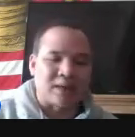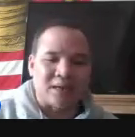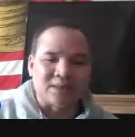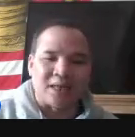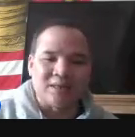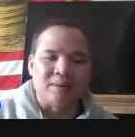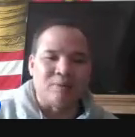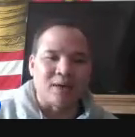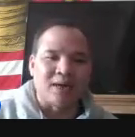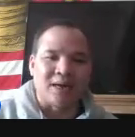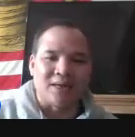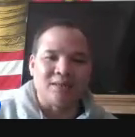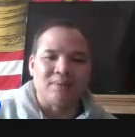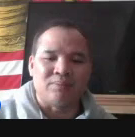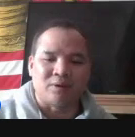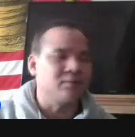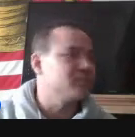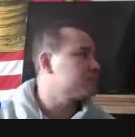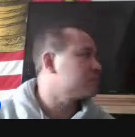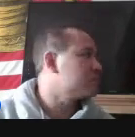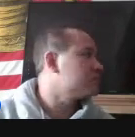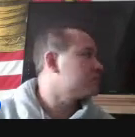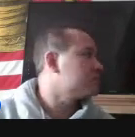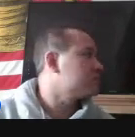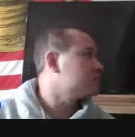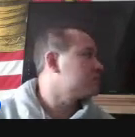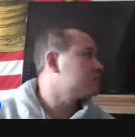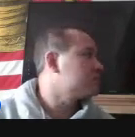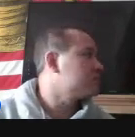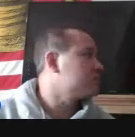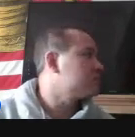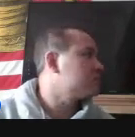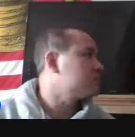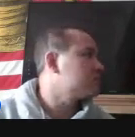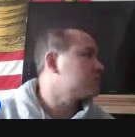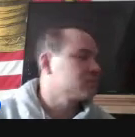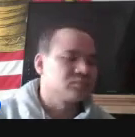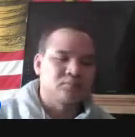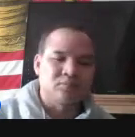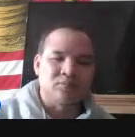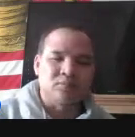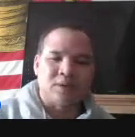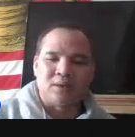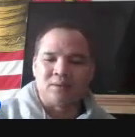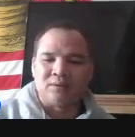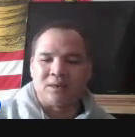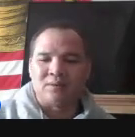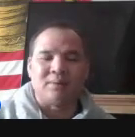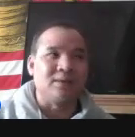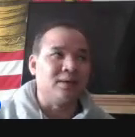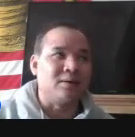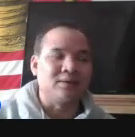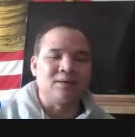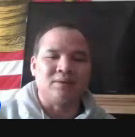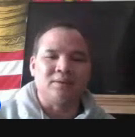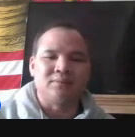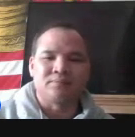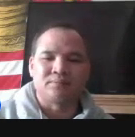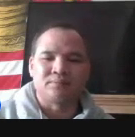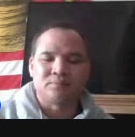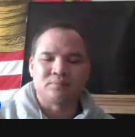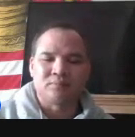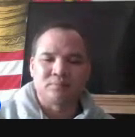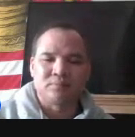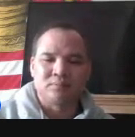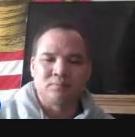าใครจะได้อะไรมากน้อยแค่ไหนใครจะควบคุมอะไรยังไงอย่าลืมนะครับผมมองคล้ายๆกับว่าอาจจะม